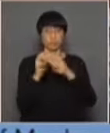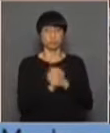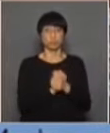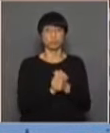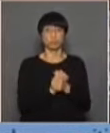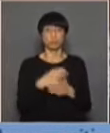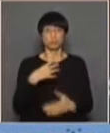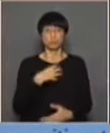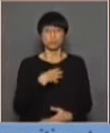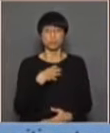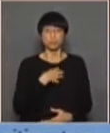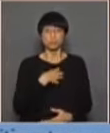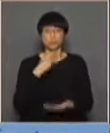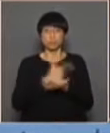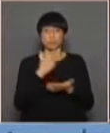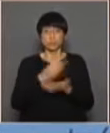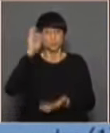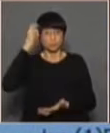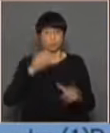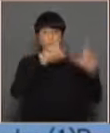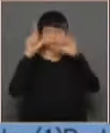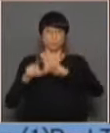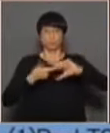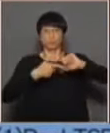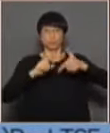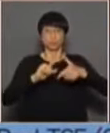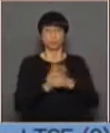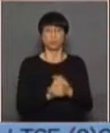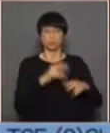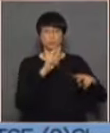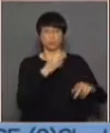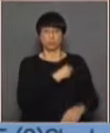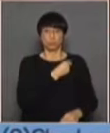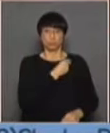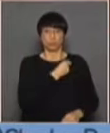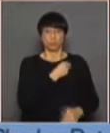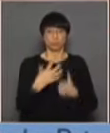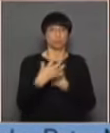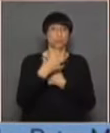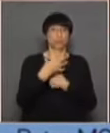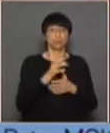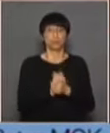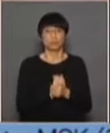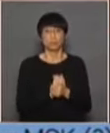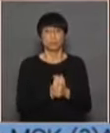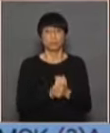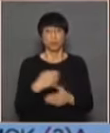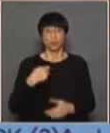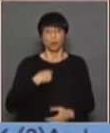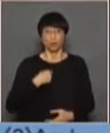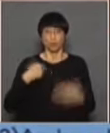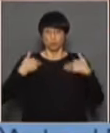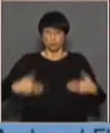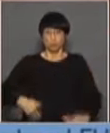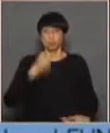于核心价值和生活方式受到中国威胁，于是有我是香港人